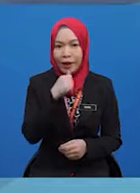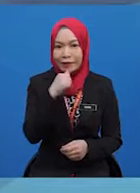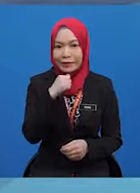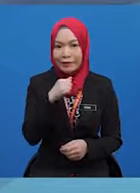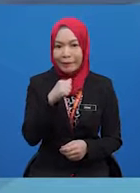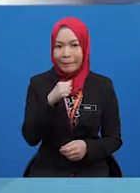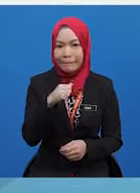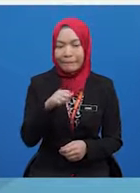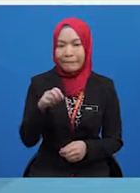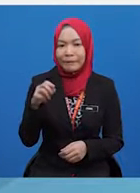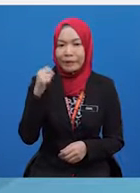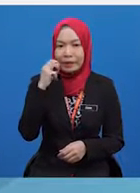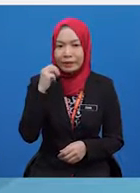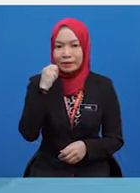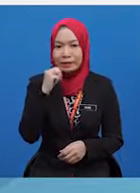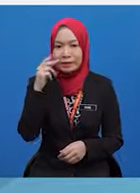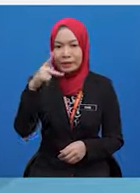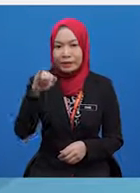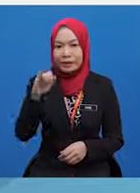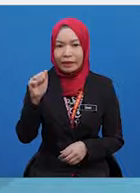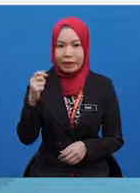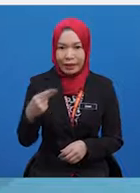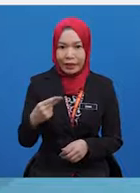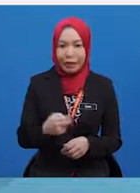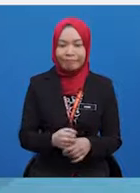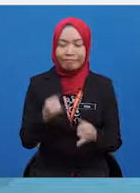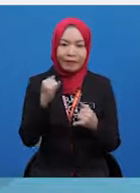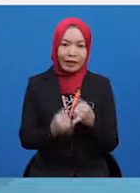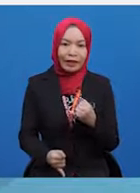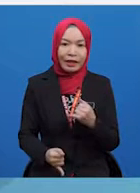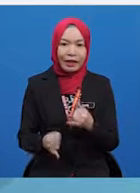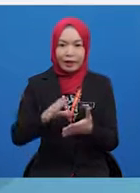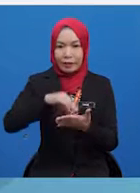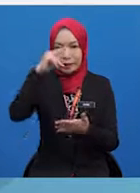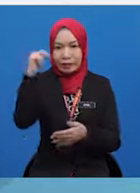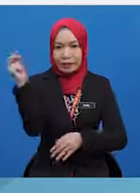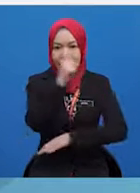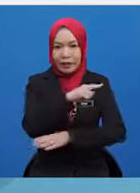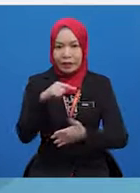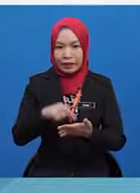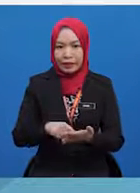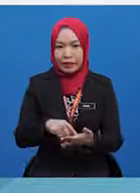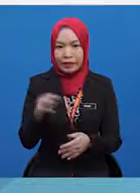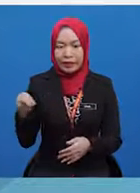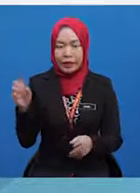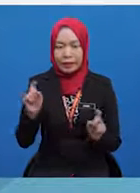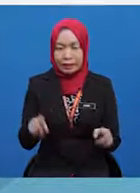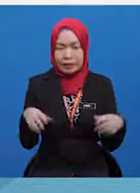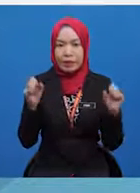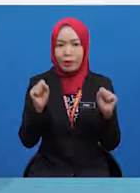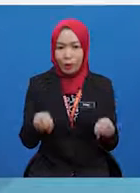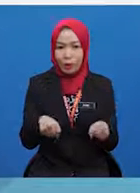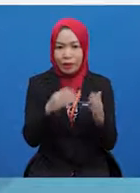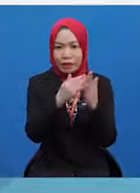akhir pembelajaran ini, murid-murid mestilah boleh menyenaraikan tiga reka bentuk